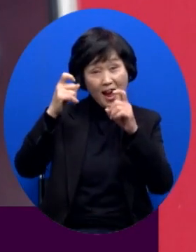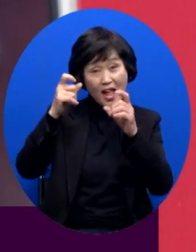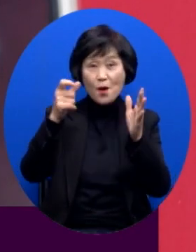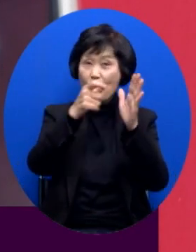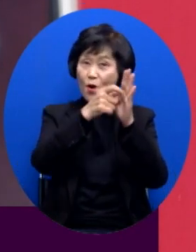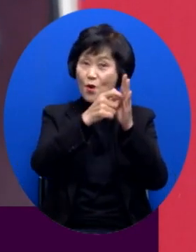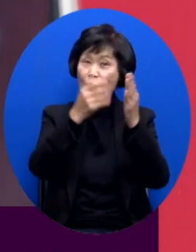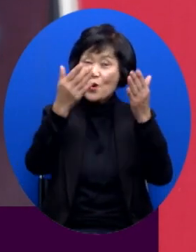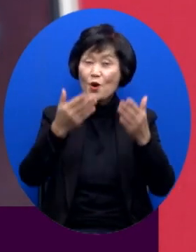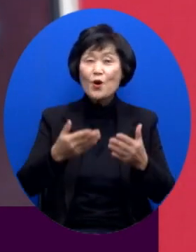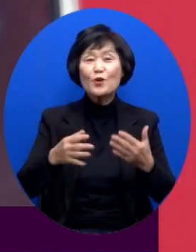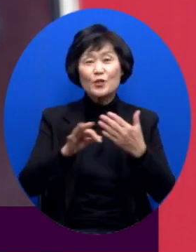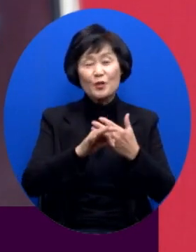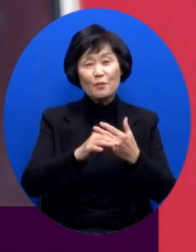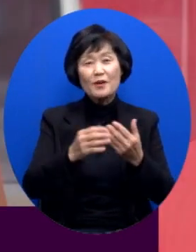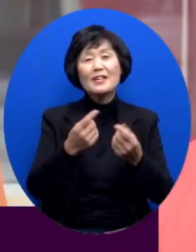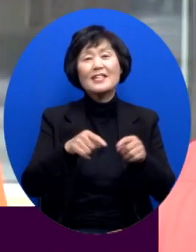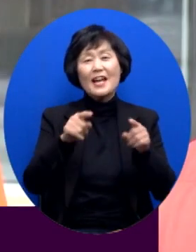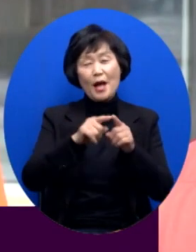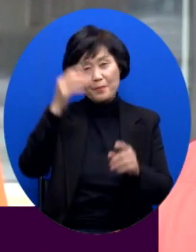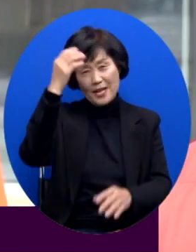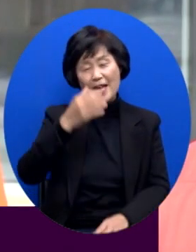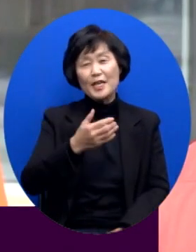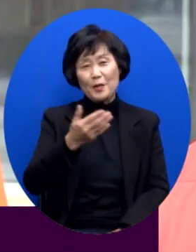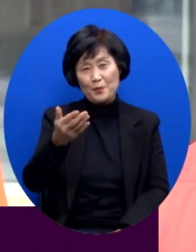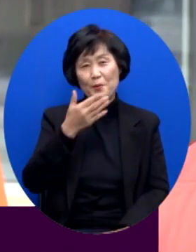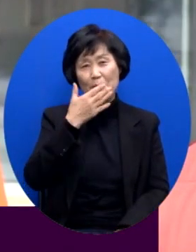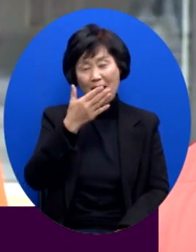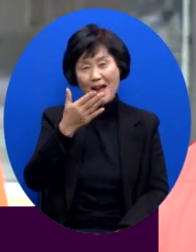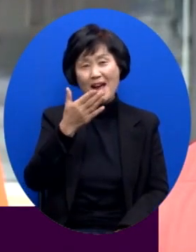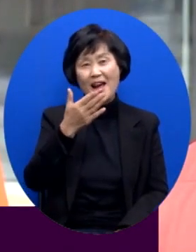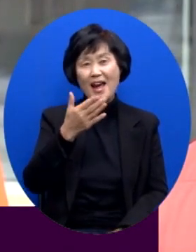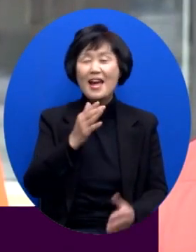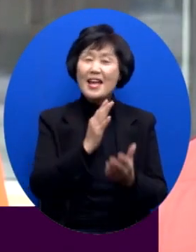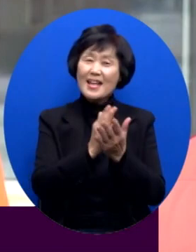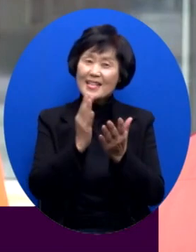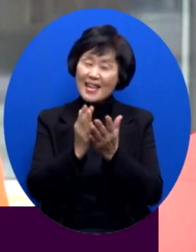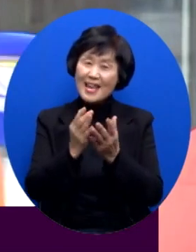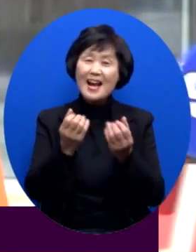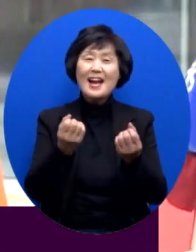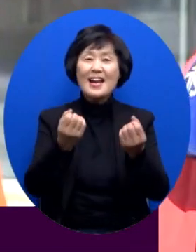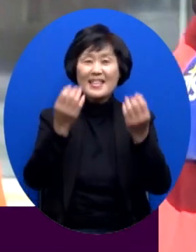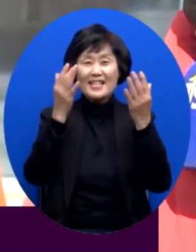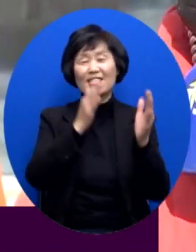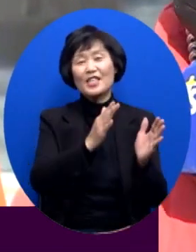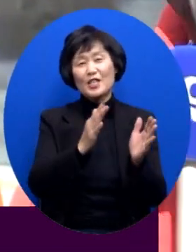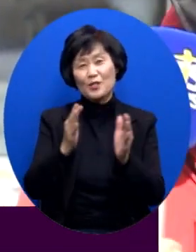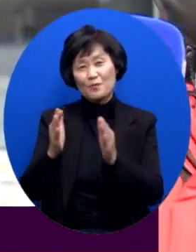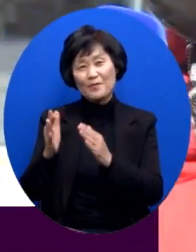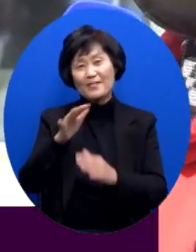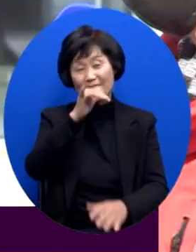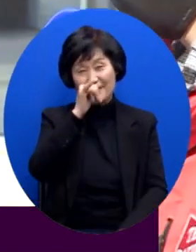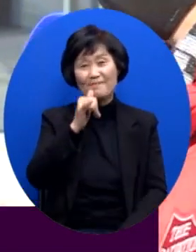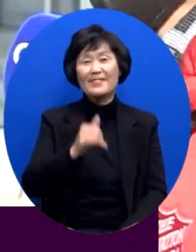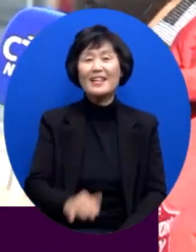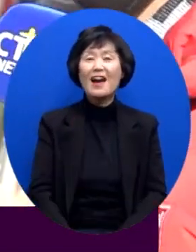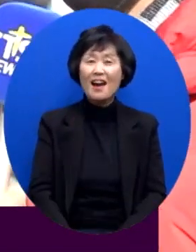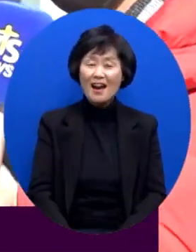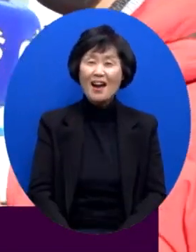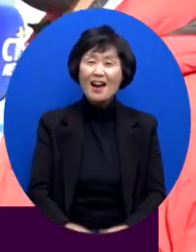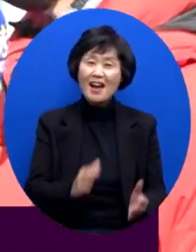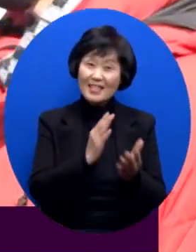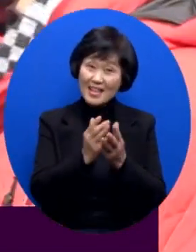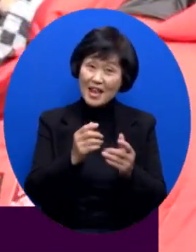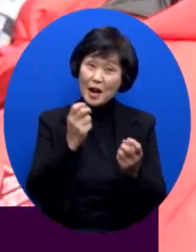기부가 같이 그 기업가 된다는 그런 형태의 다양한 이벤트를 함께 저희가 준비를 하고 있습니다. 다양한 방법들을 또 고민하고 계시는데